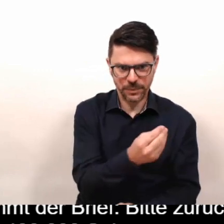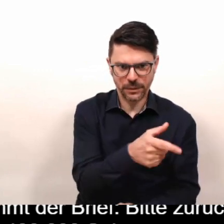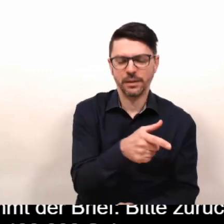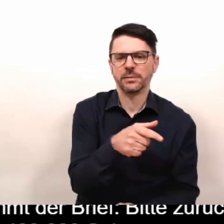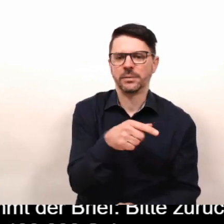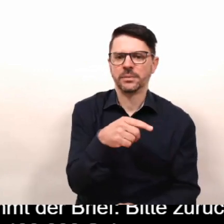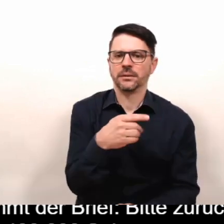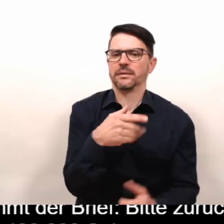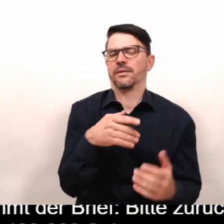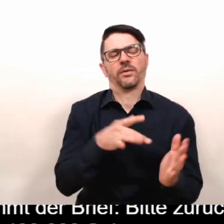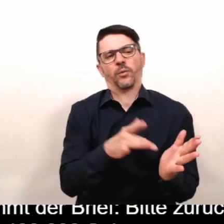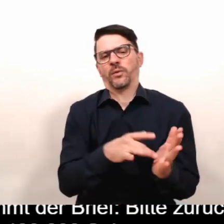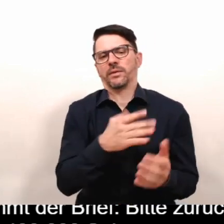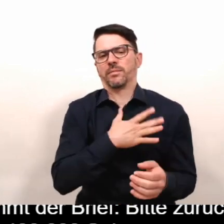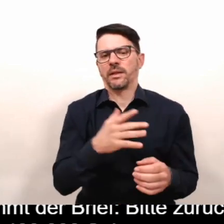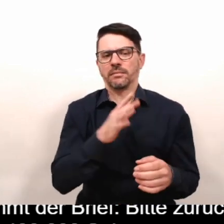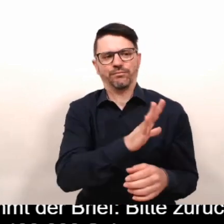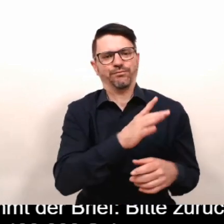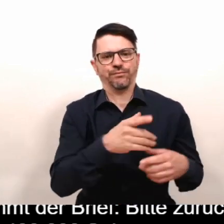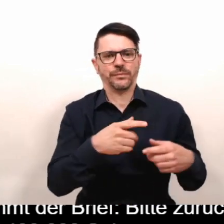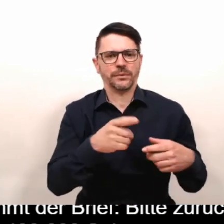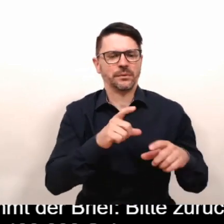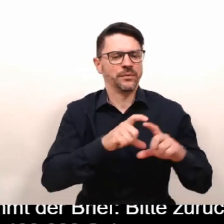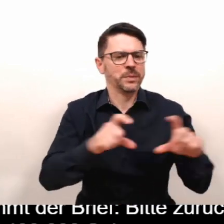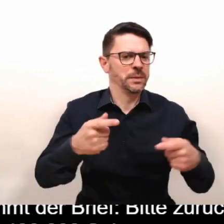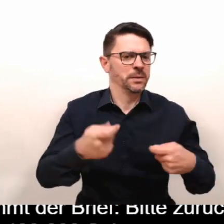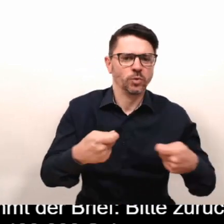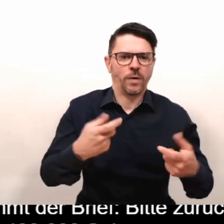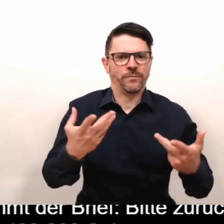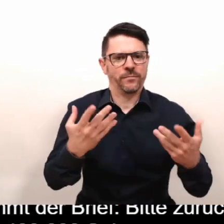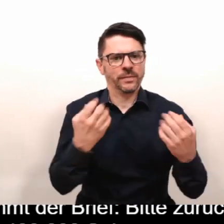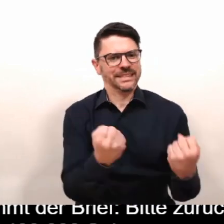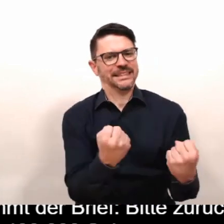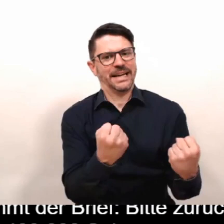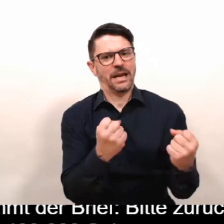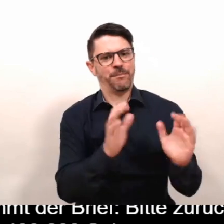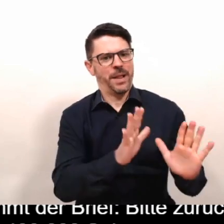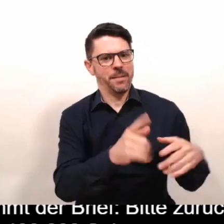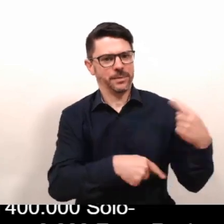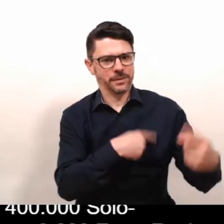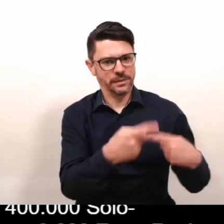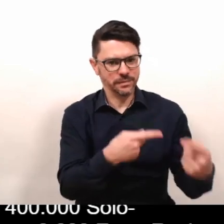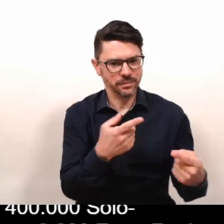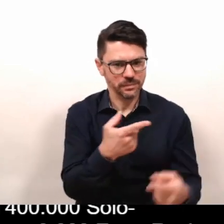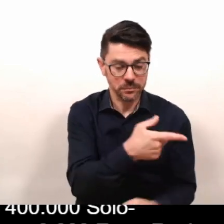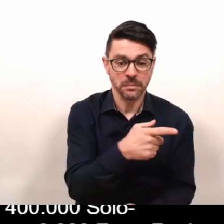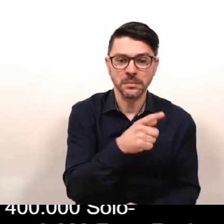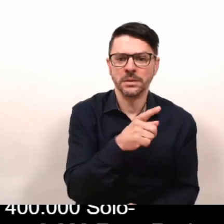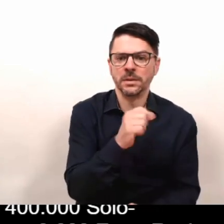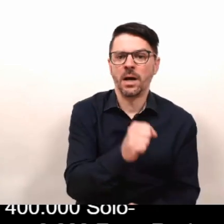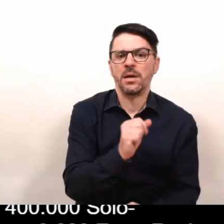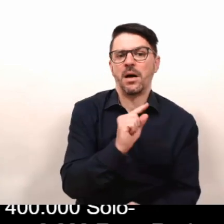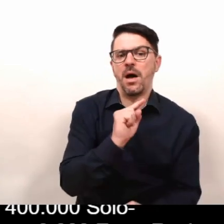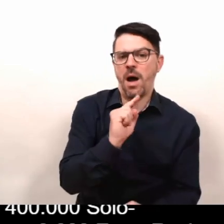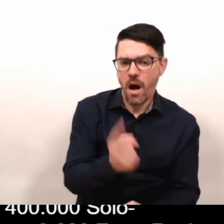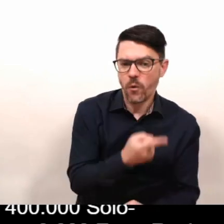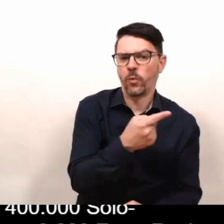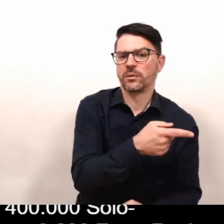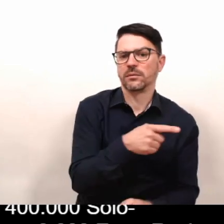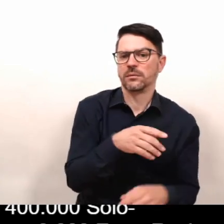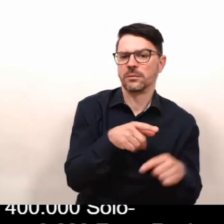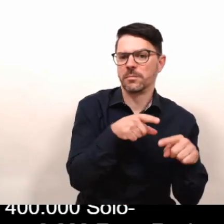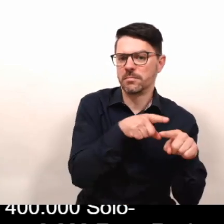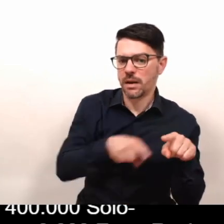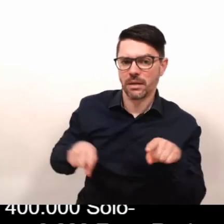Einzelfall oft schwierig auseinander dividieren können, aber so ist die Rechtslage. Und damit fällt es uns schwer, ohne Hinsehen